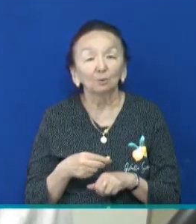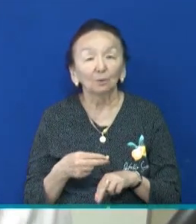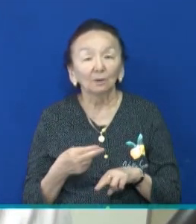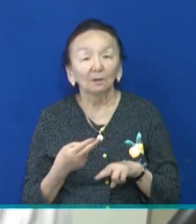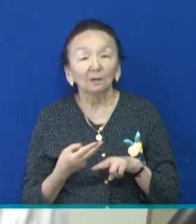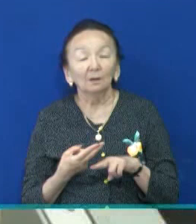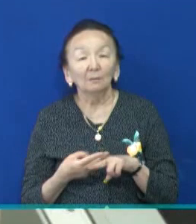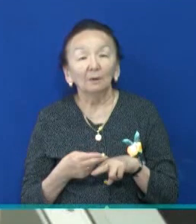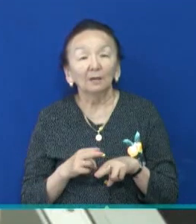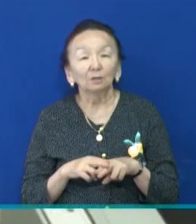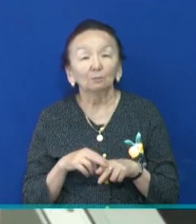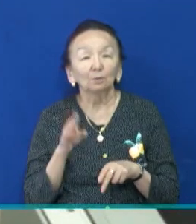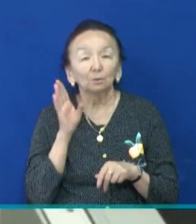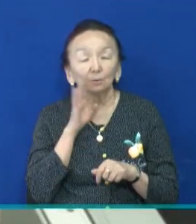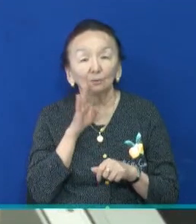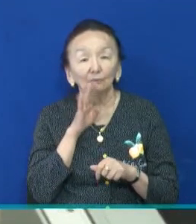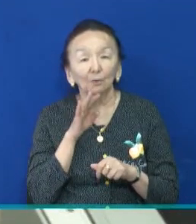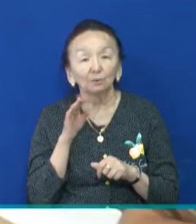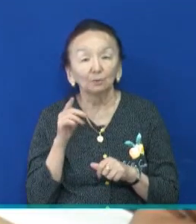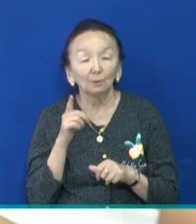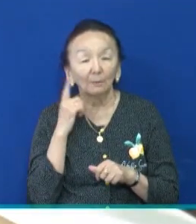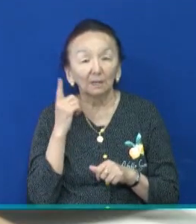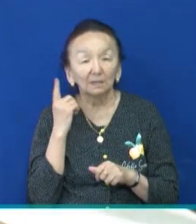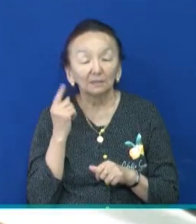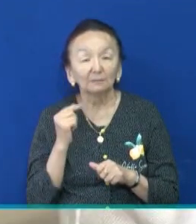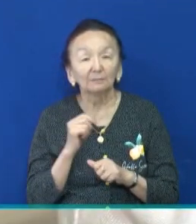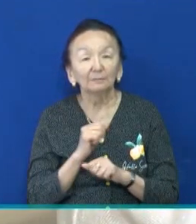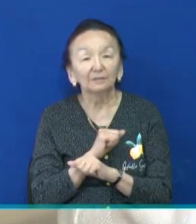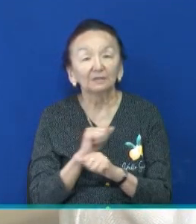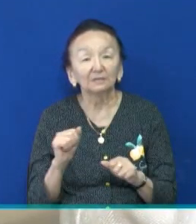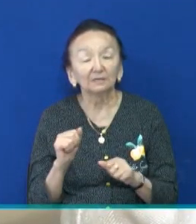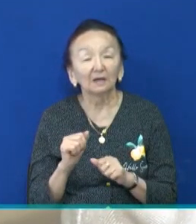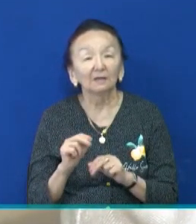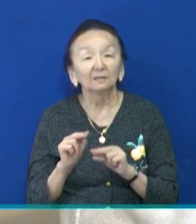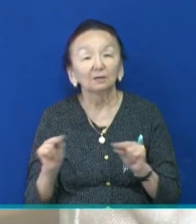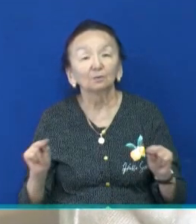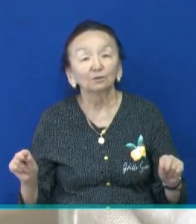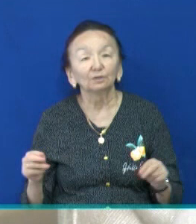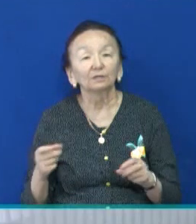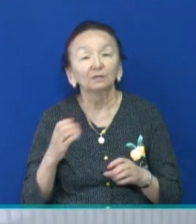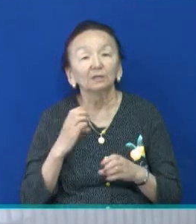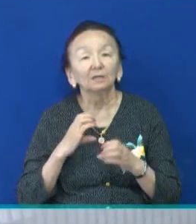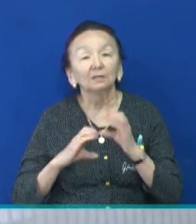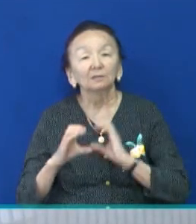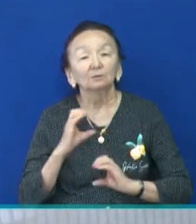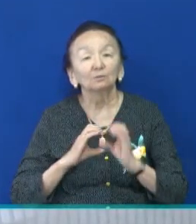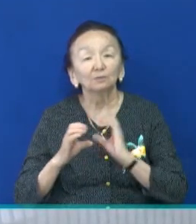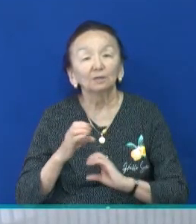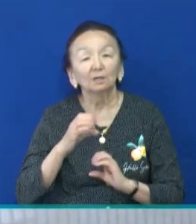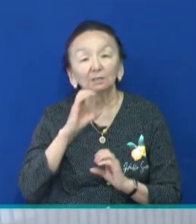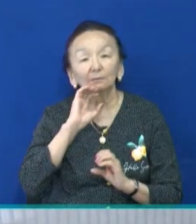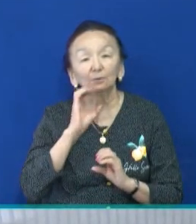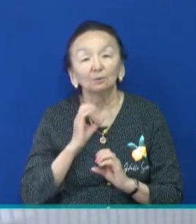жер жаратын бұл сусындар әсіресе жастар арасында танымал. Қазірде мектеп оқушылары мен студенттер күні бойы сергек жүру үшін